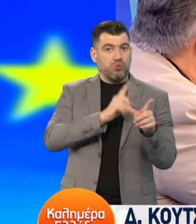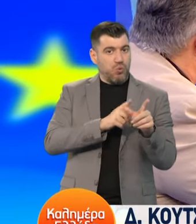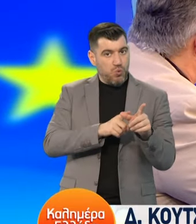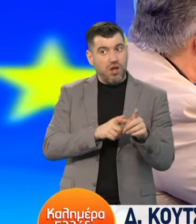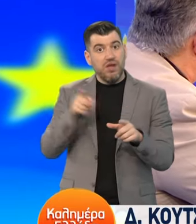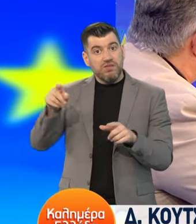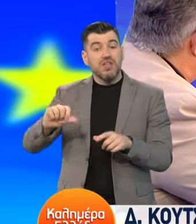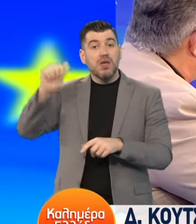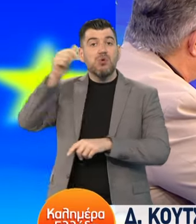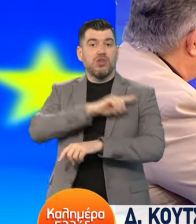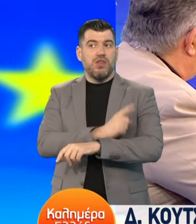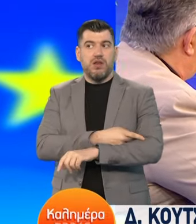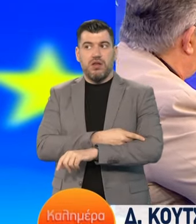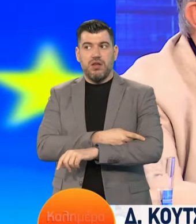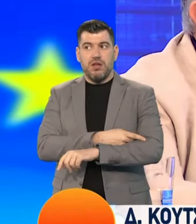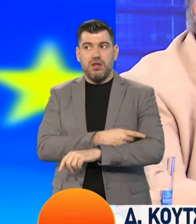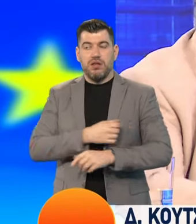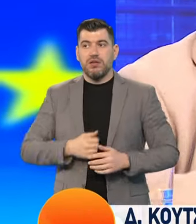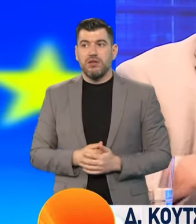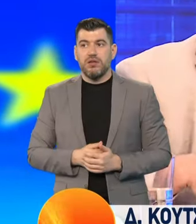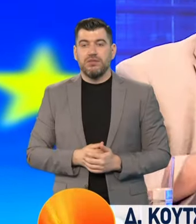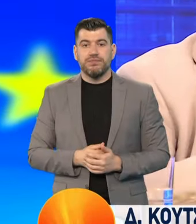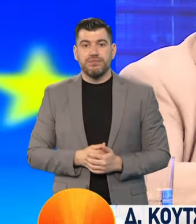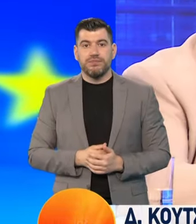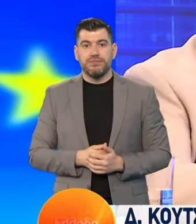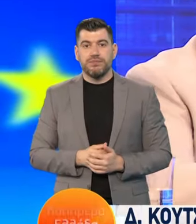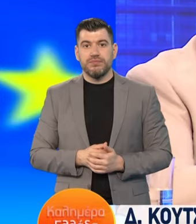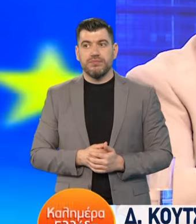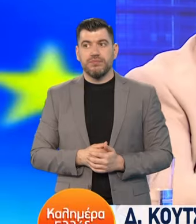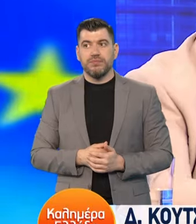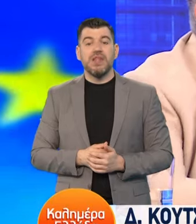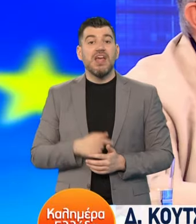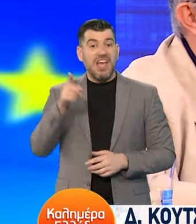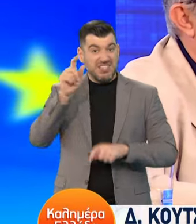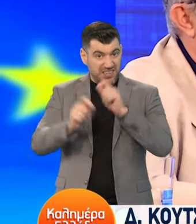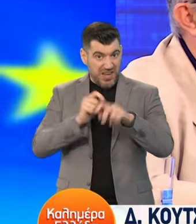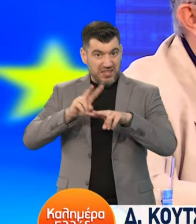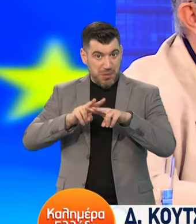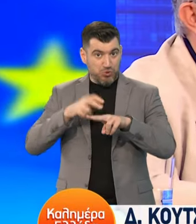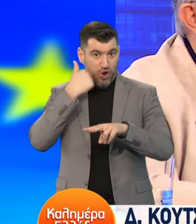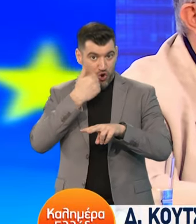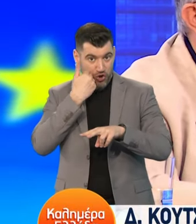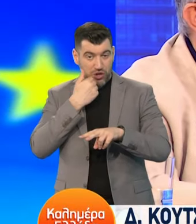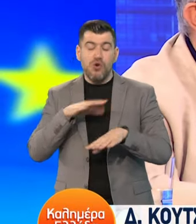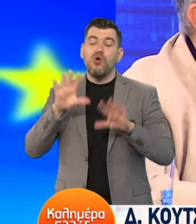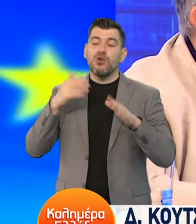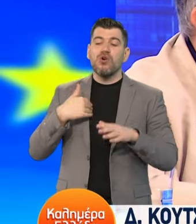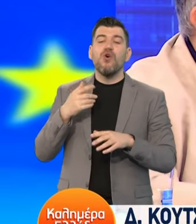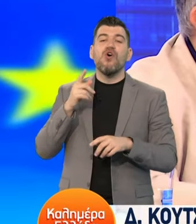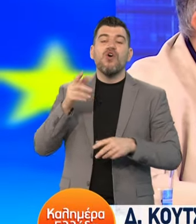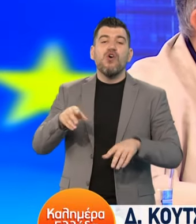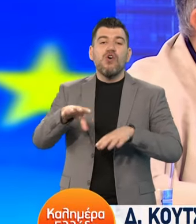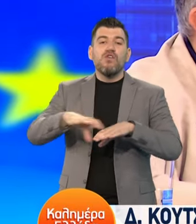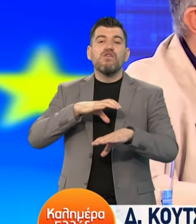που έφτιαξε το Πασόκ και η Νέα Δημοκρατία. Όχι, κόκκινα. Εγώ λόγω της μέσης μου φοράω ειδικά παπούτσια τώρα, που μου λένε οι γιατροί. Γιατί... Καλά πάει η